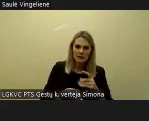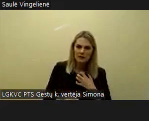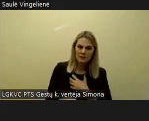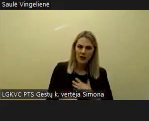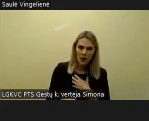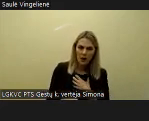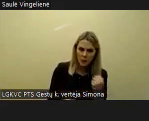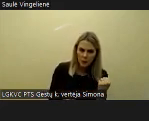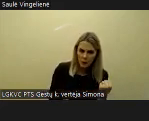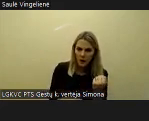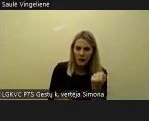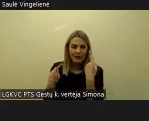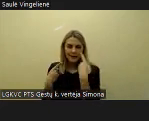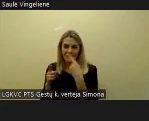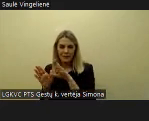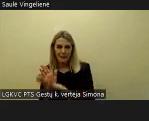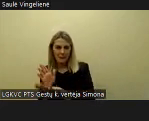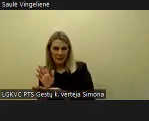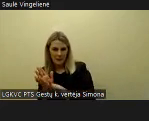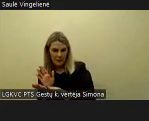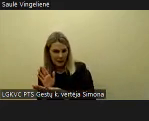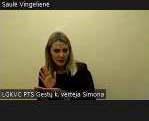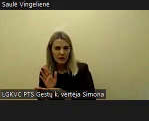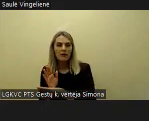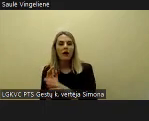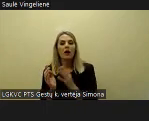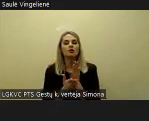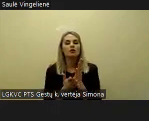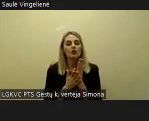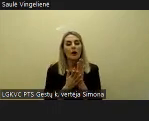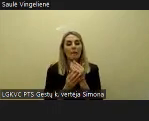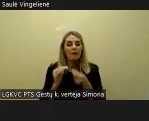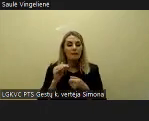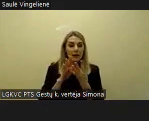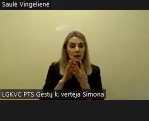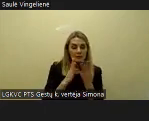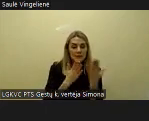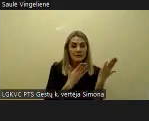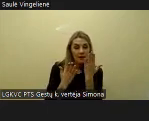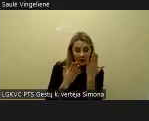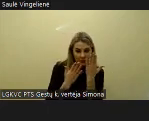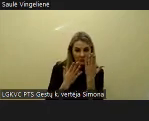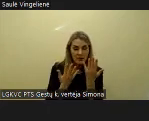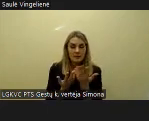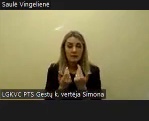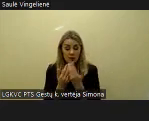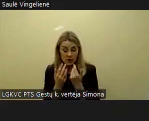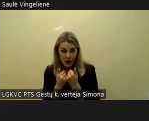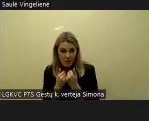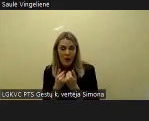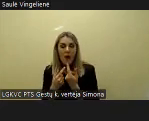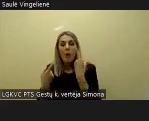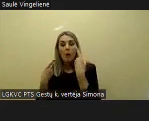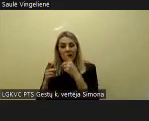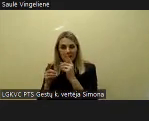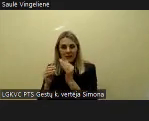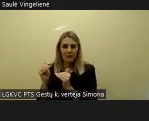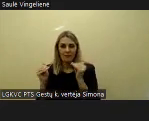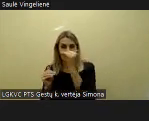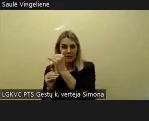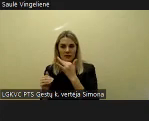kai vaikai yra dar maži, tai žinoma skaičiavimas ir skaitimas, o kitais atvejais tai gali reikšti, kad yra tam